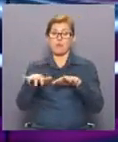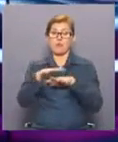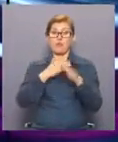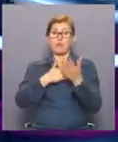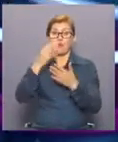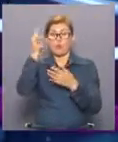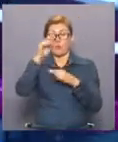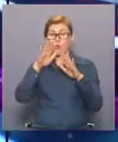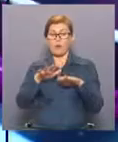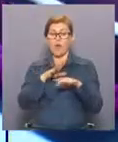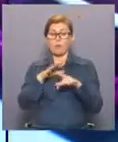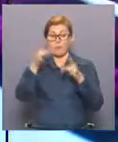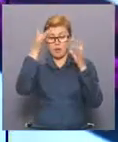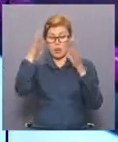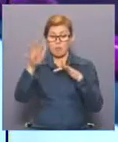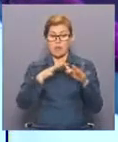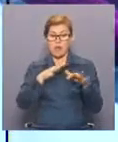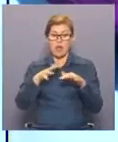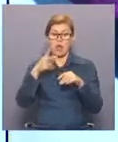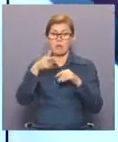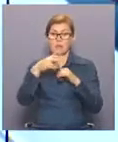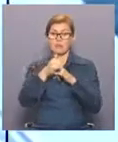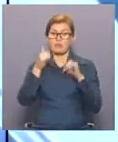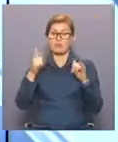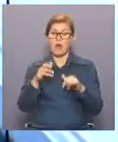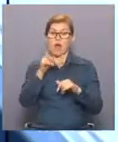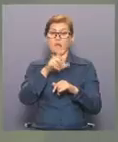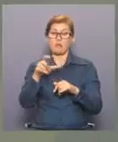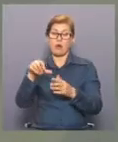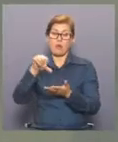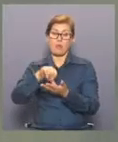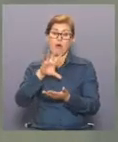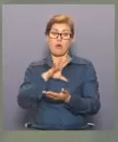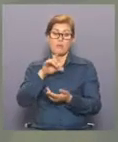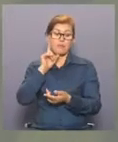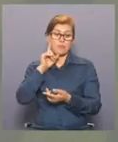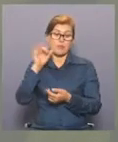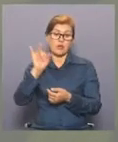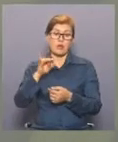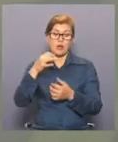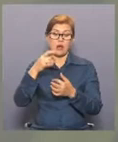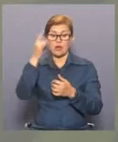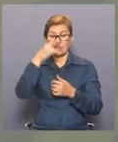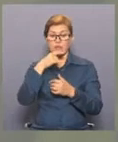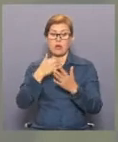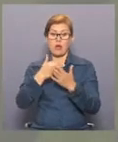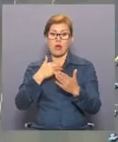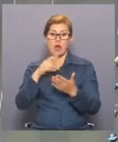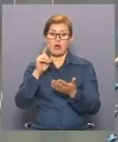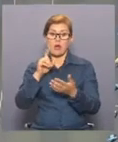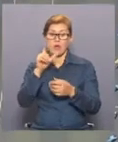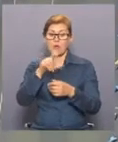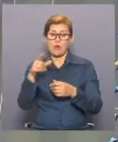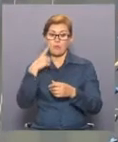оқу орындарында өткен мерекелік шараға 2000-нан астам жеткіншек қатысты. Олардың қатарында отан алдында азаматтық борышын өтеп